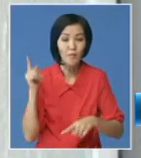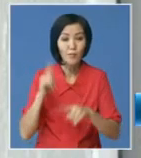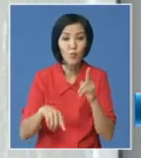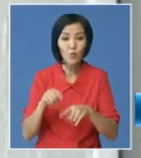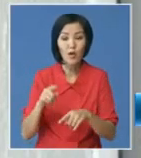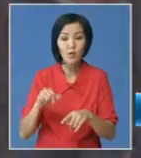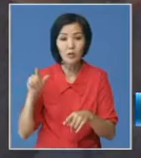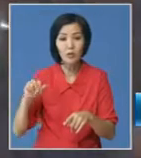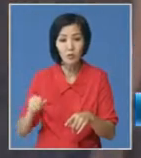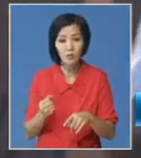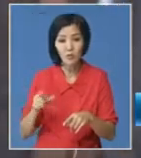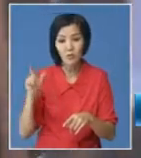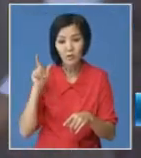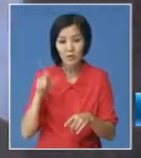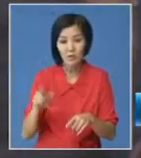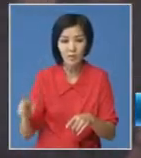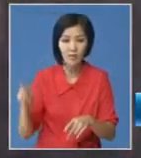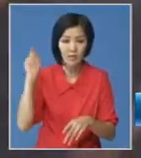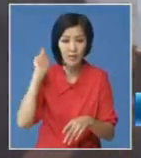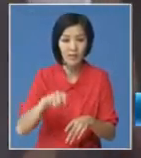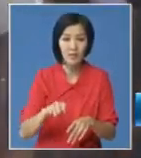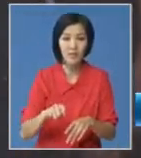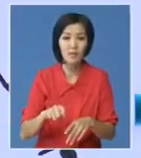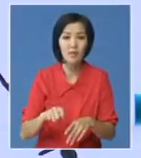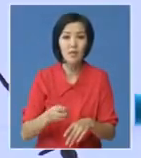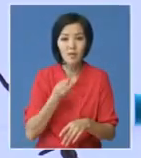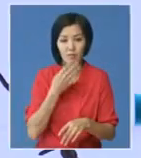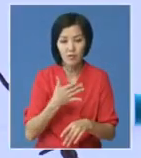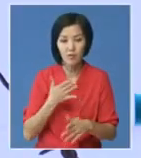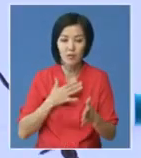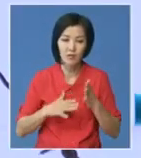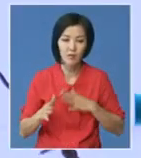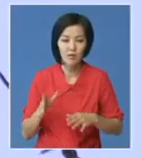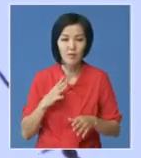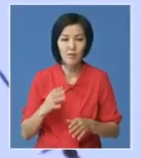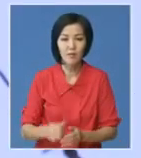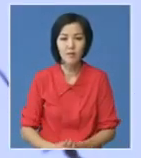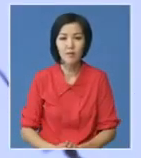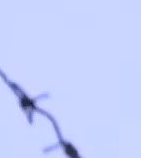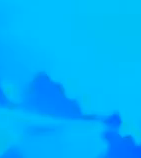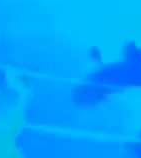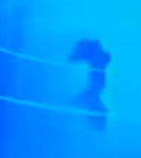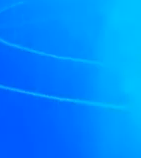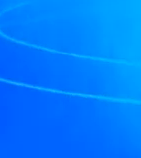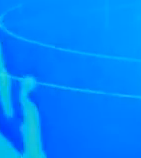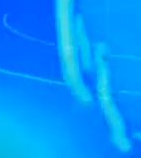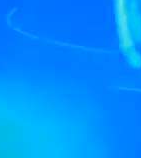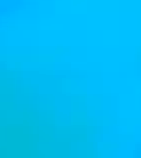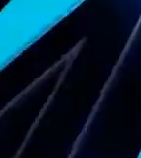де бір марқайып қалады. Мұхит Тоқтасын, Азат Тергеубаев, Жетісу, Іле ауданы.